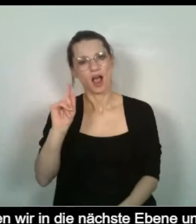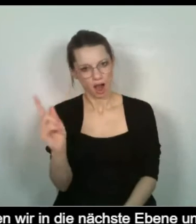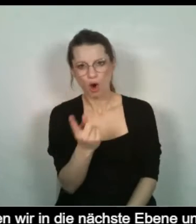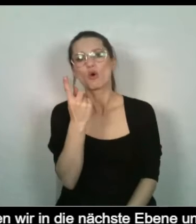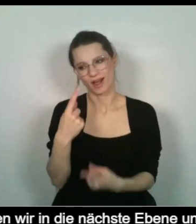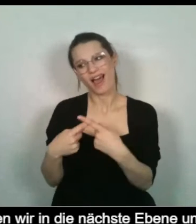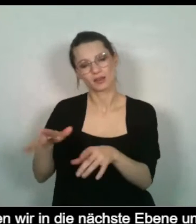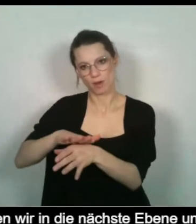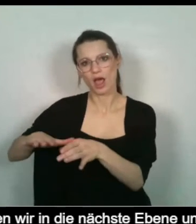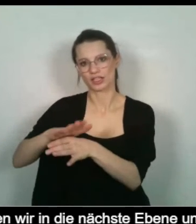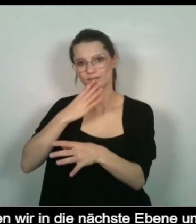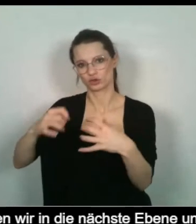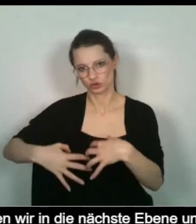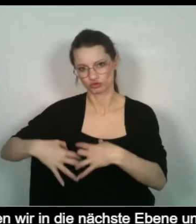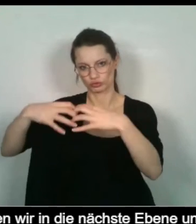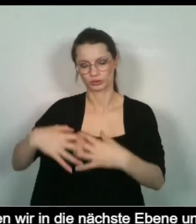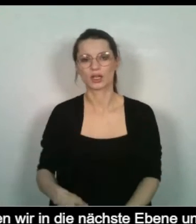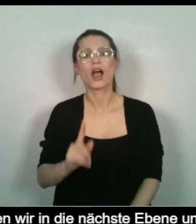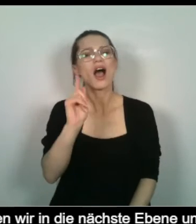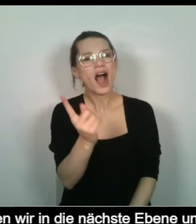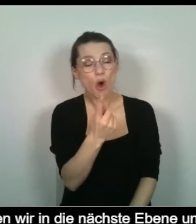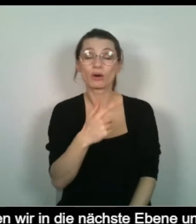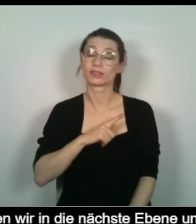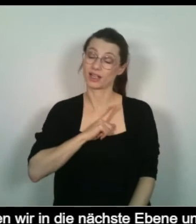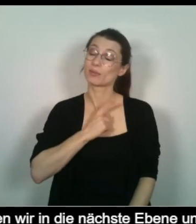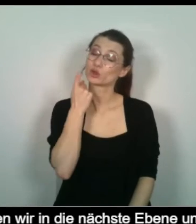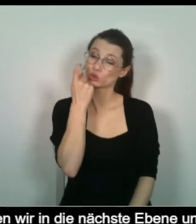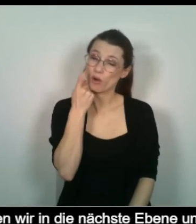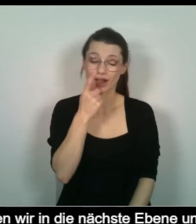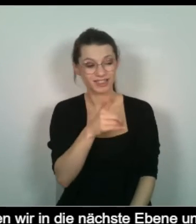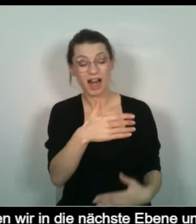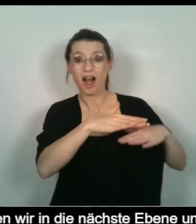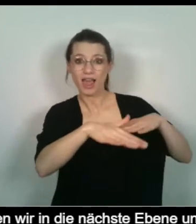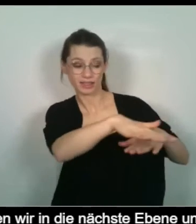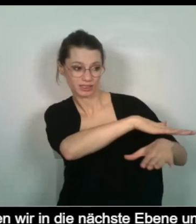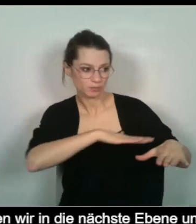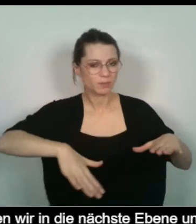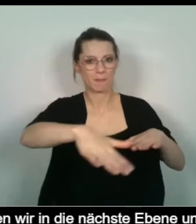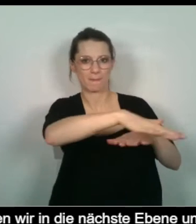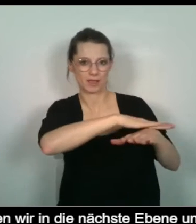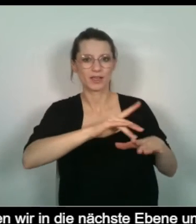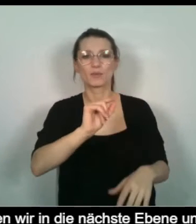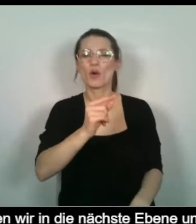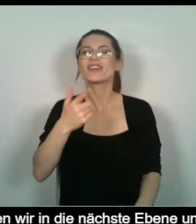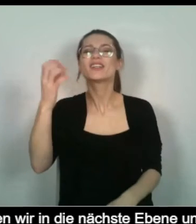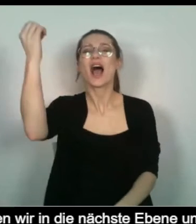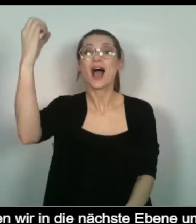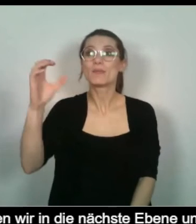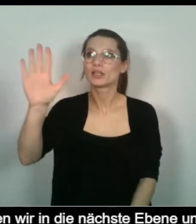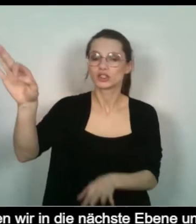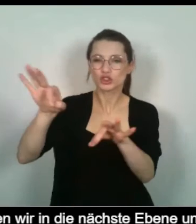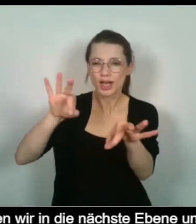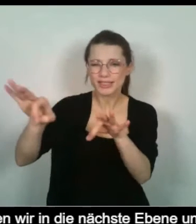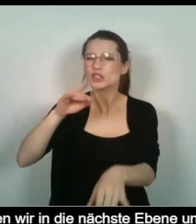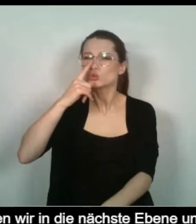gegen die ländlichen Räume. Wir sind sehr dafür, den ÖPNV auszubauen, in beiden Bereichen. Aber wir werden es nicht schaffen,